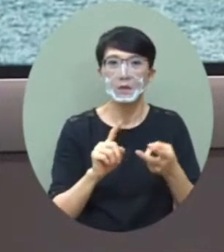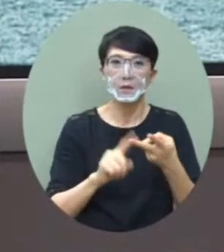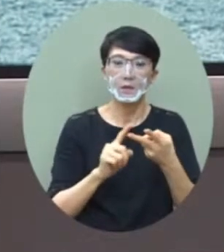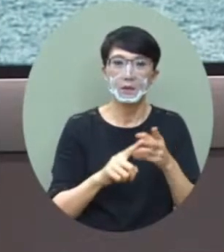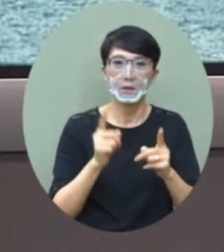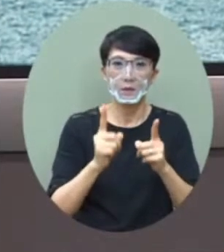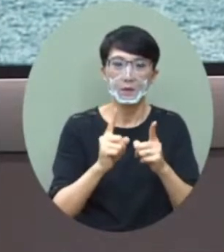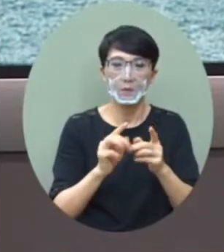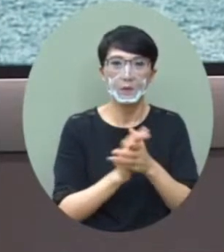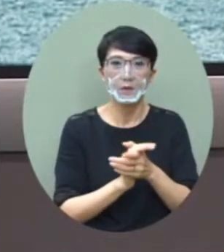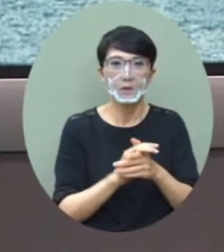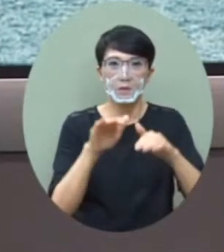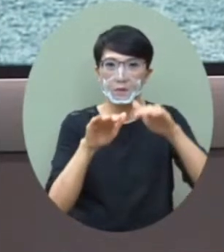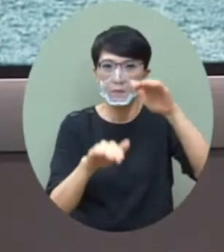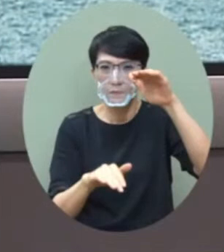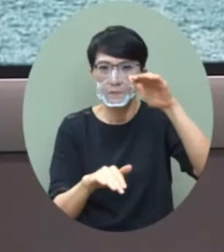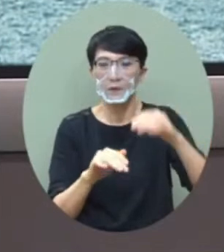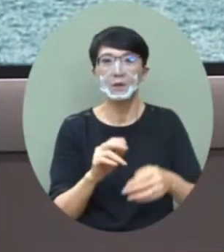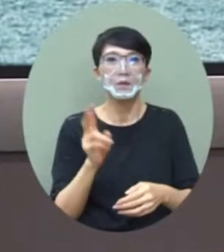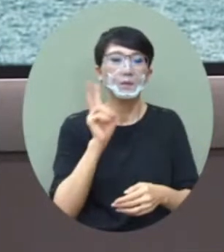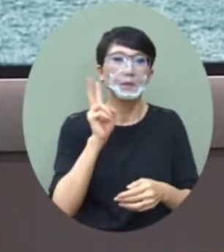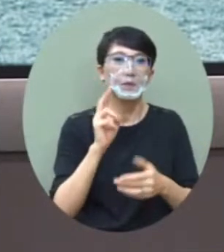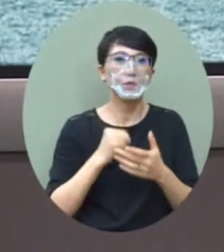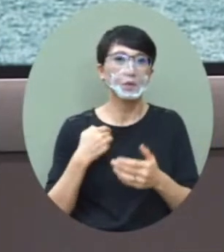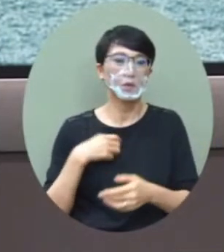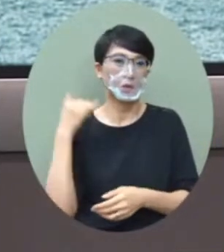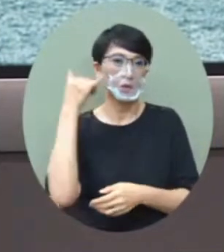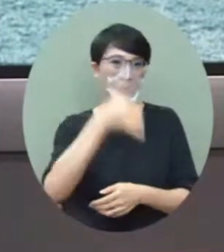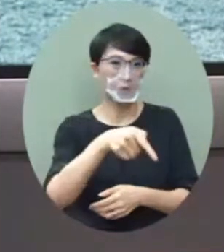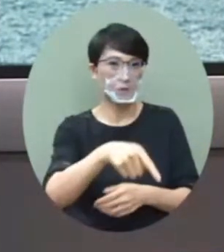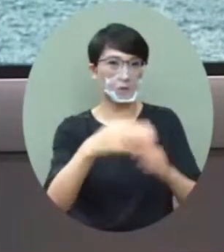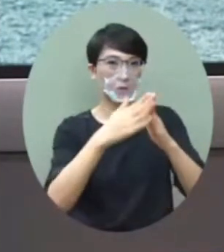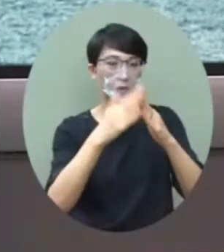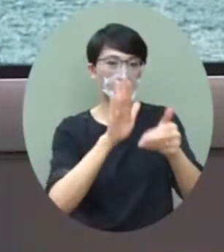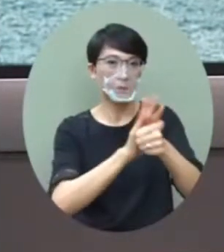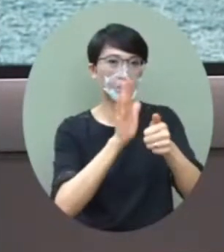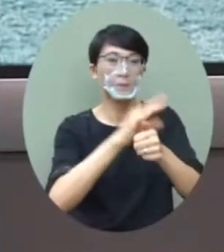the reasons for that. 即係話咧，我哋